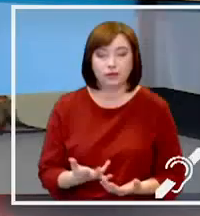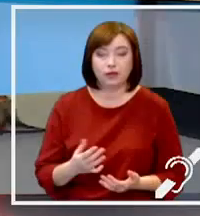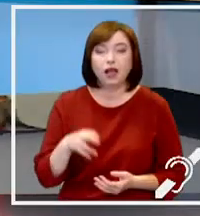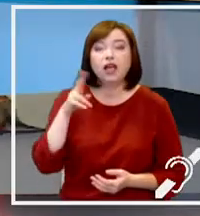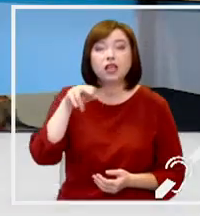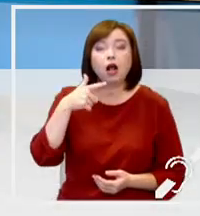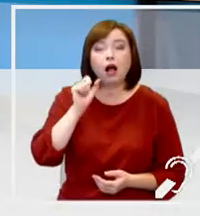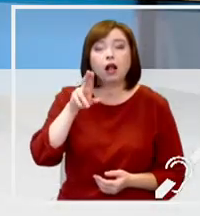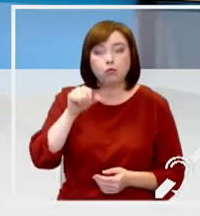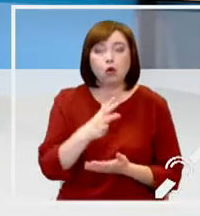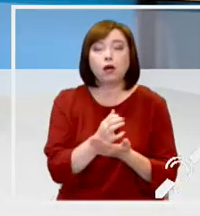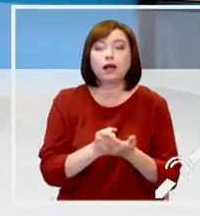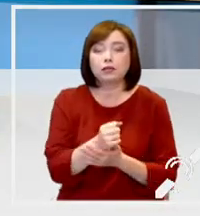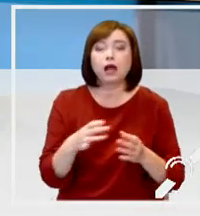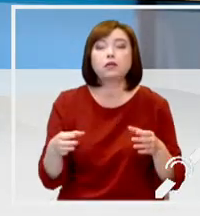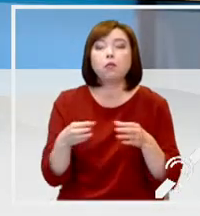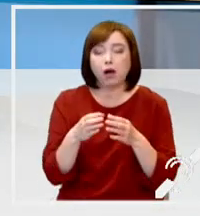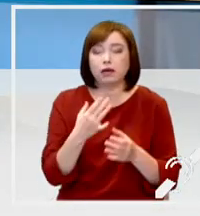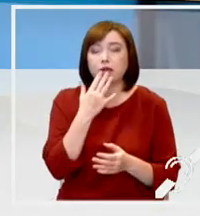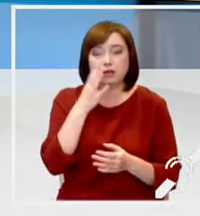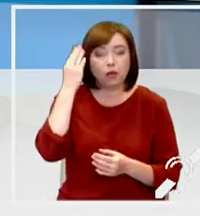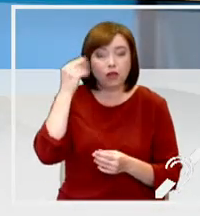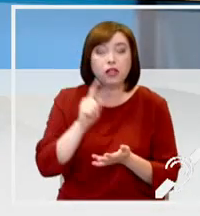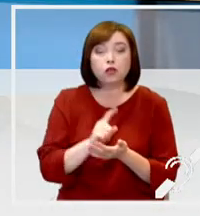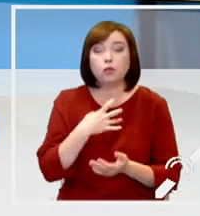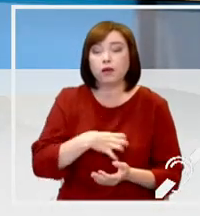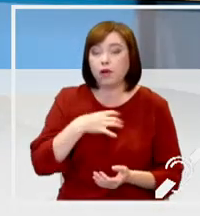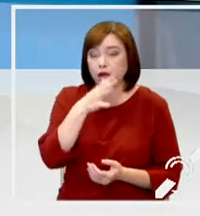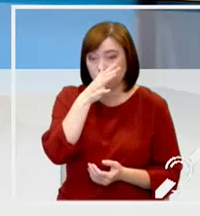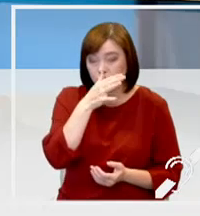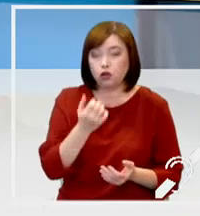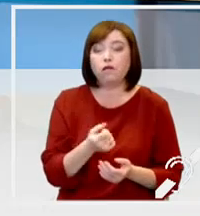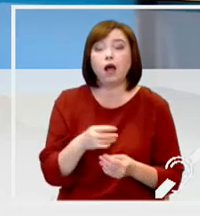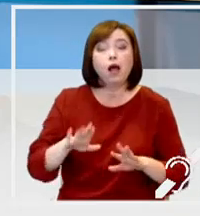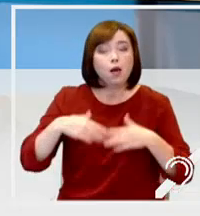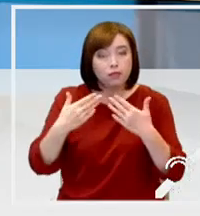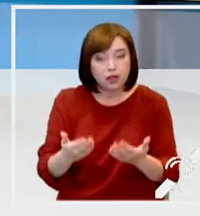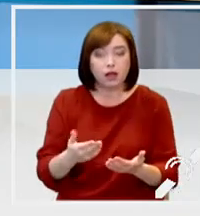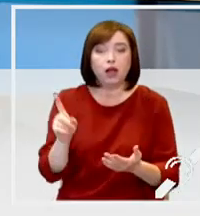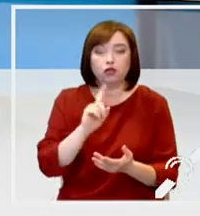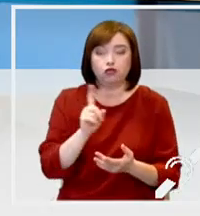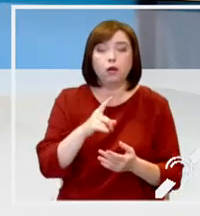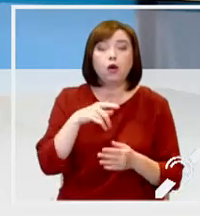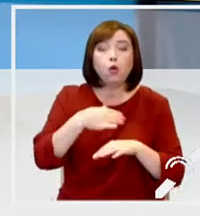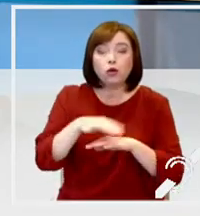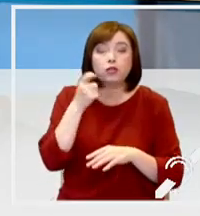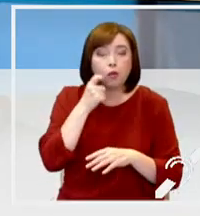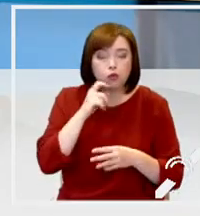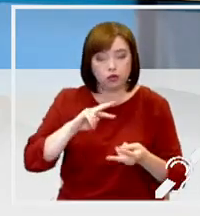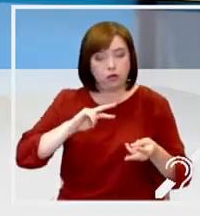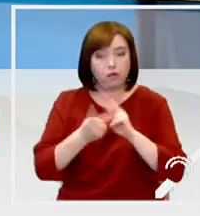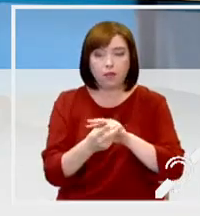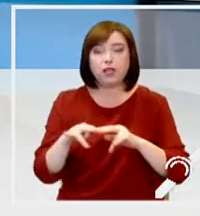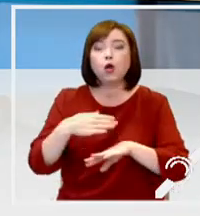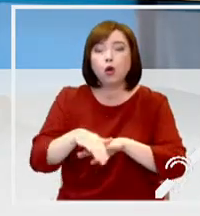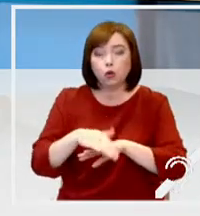Dragoș Galbur, candidatul Partidului Național Moldovenesc la funcția de primar a municipiului Chișinău, propune ca strada Alexandr Pușkin să fie redenumită